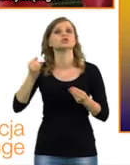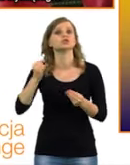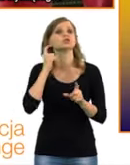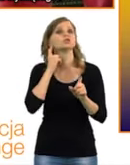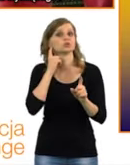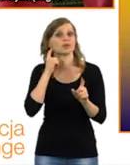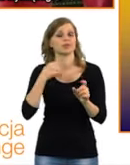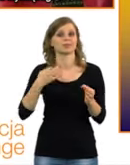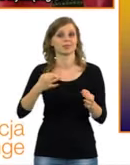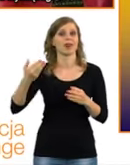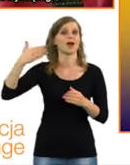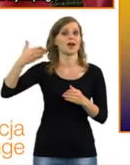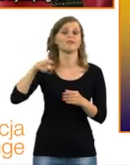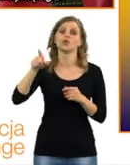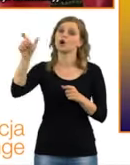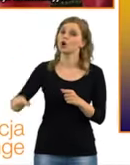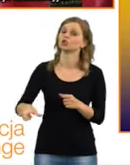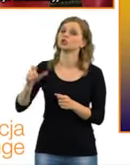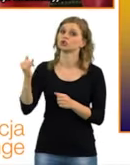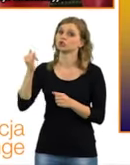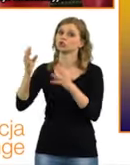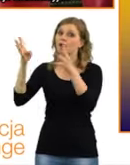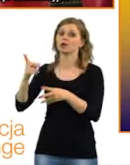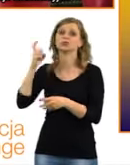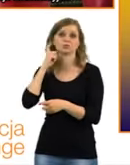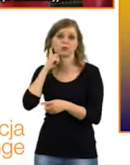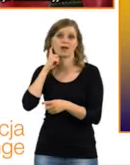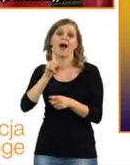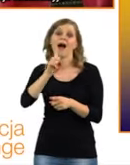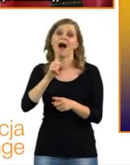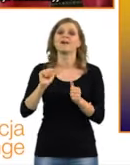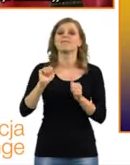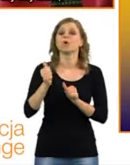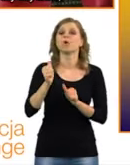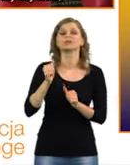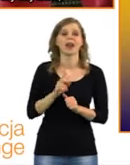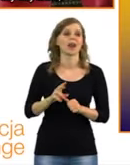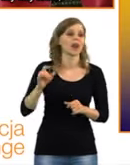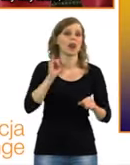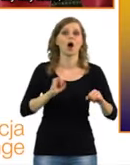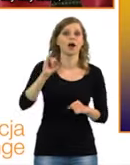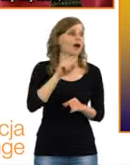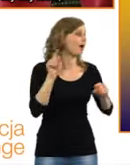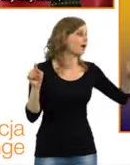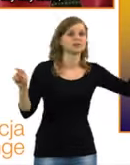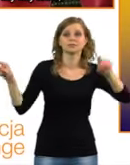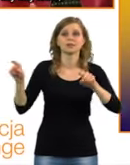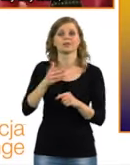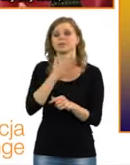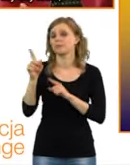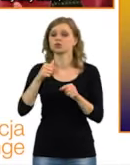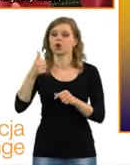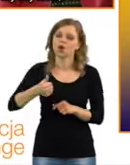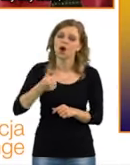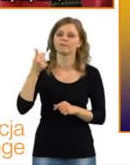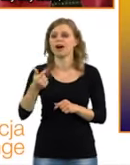dziecka słyszącego, Państwu przedstawiłam. Natomiast funkcje lokalizacyjne, niezależnie od tego, czy dziecko ma